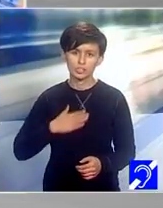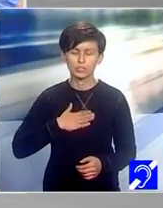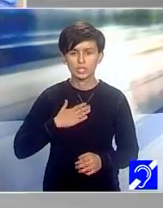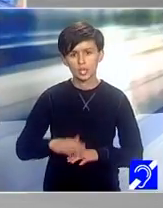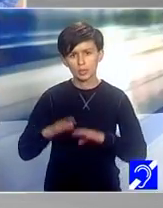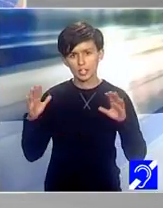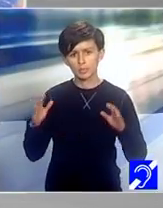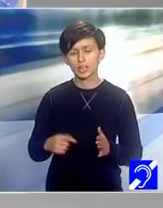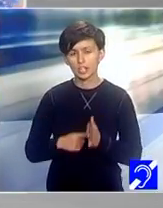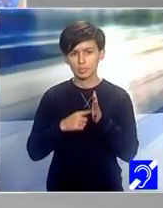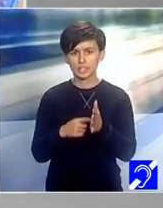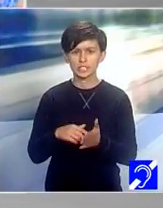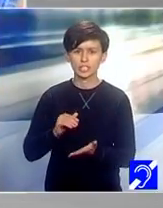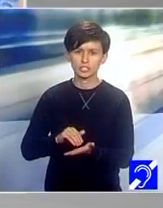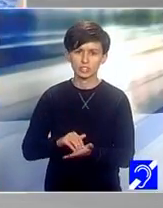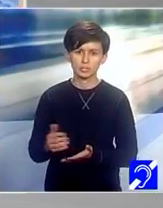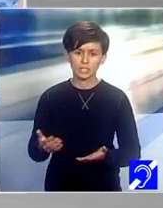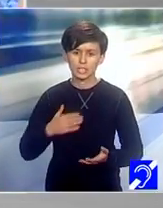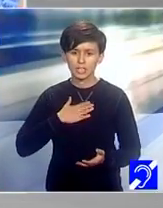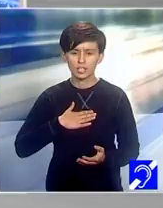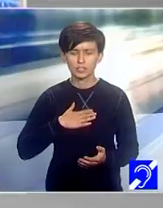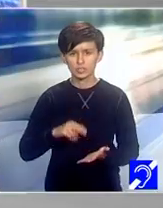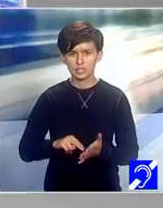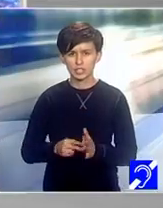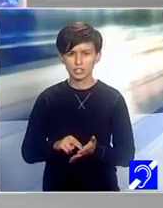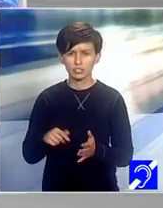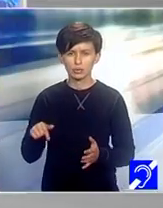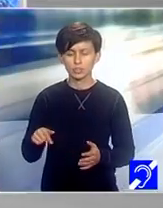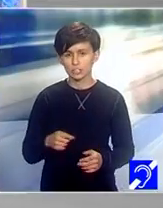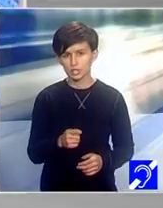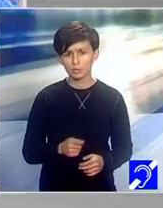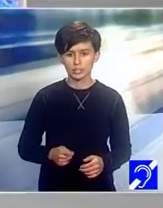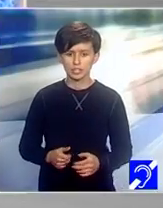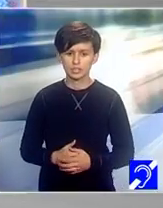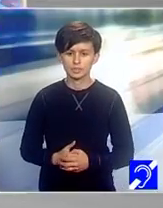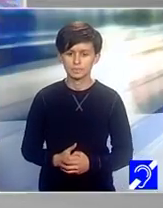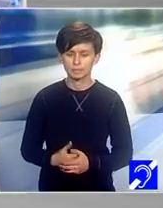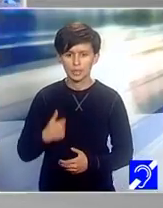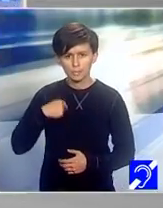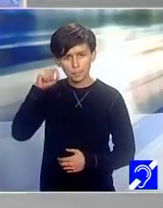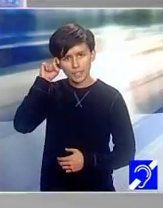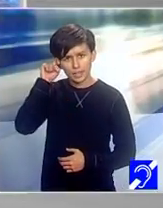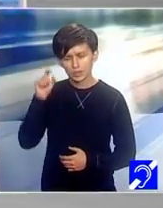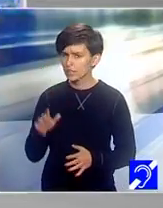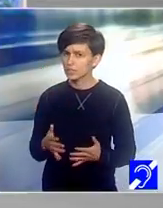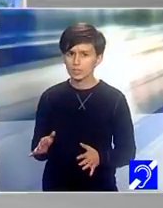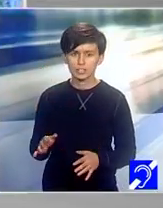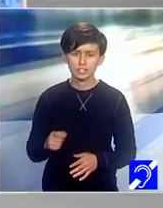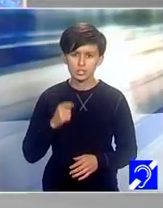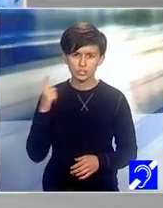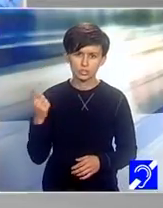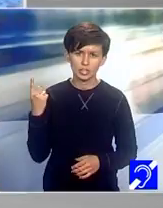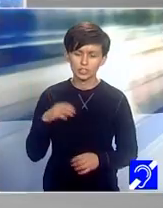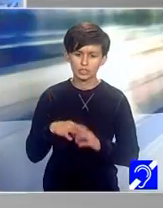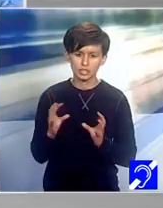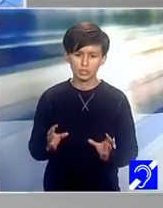adus niște nevoi în față pe care am dorit să le soluționăm cu ajutorul acestui proiect. Cred că niciun oraș din România astăzi nu este pregătit să